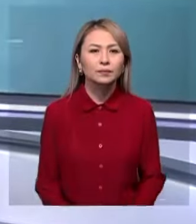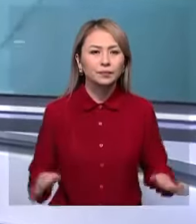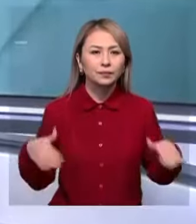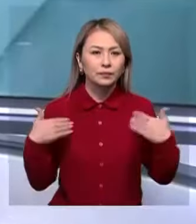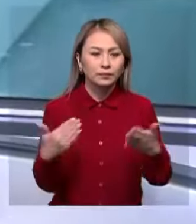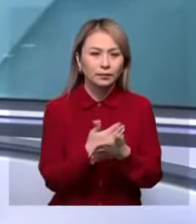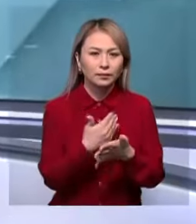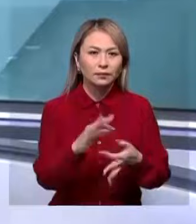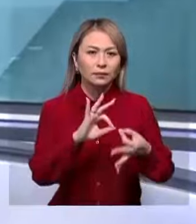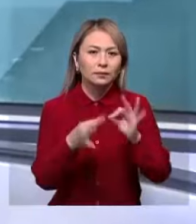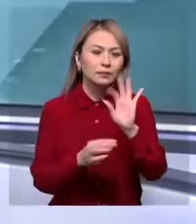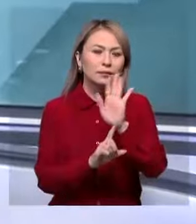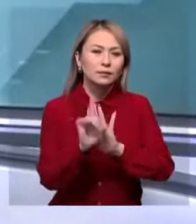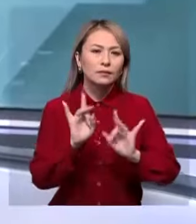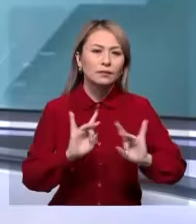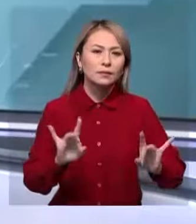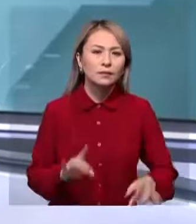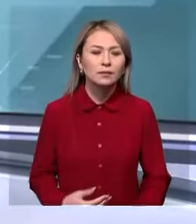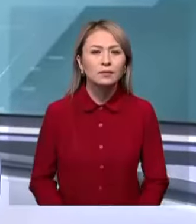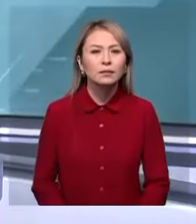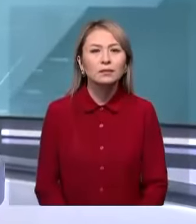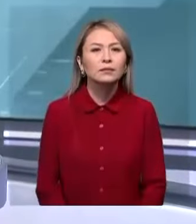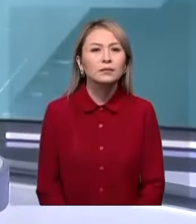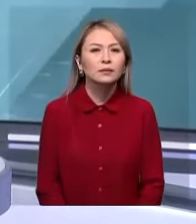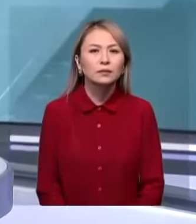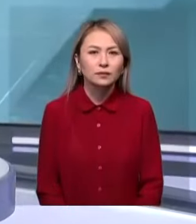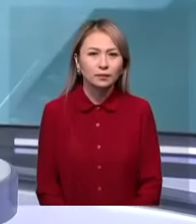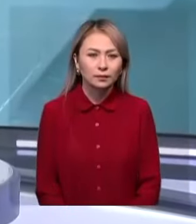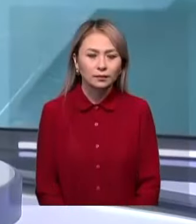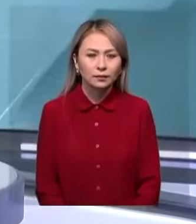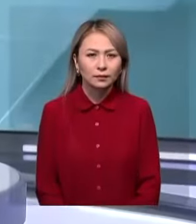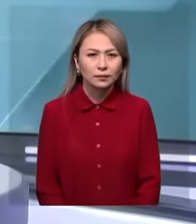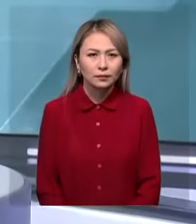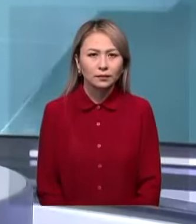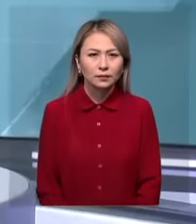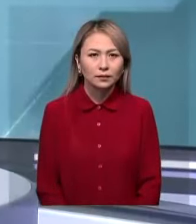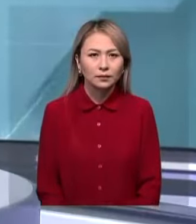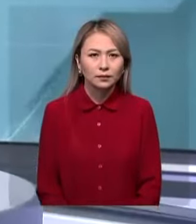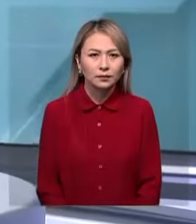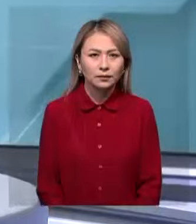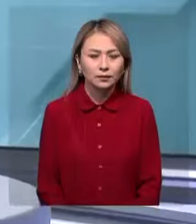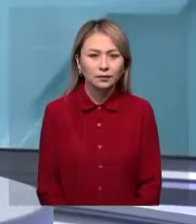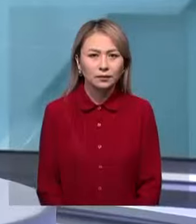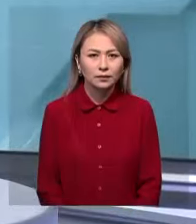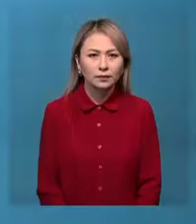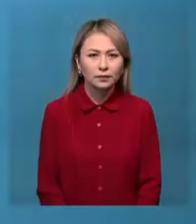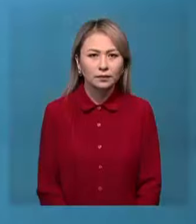Армысыз көрермен, эфирде 24 кезет арнасының жаңалықтары жәрияші. Мен Әлия Шермағанбет, Суырда аудармада Жанболта Сәрсенбаева.